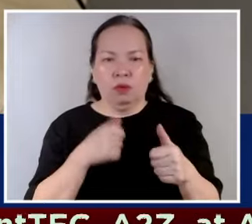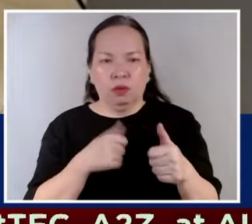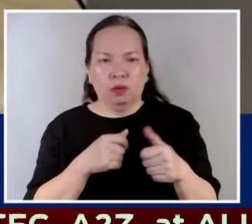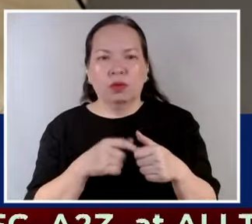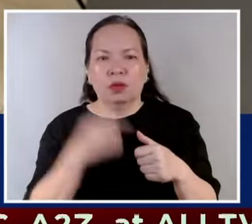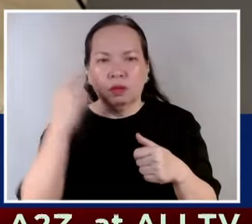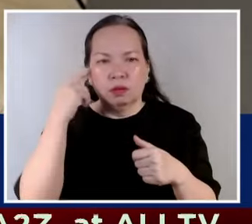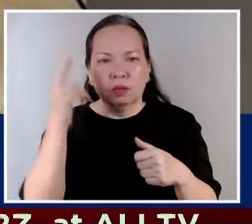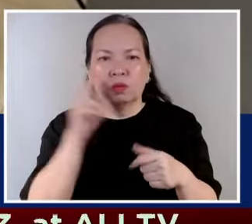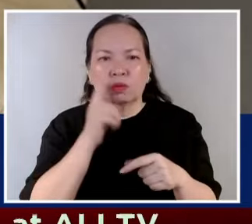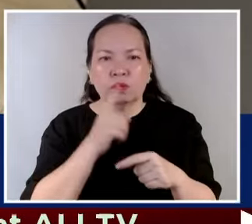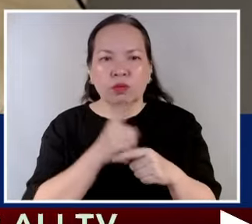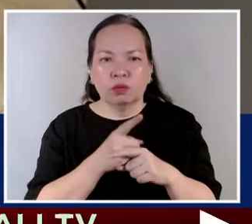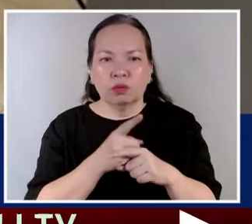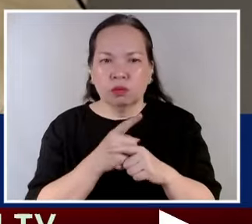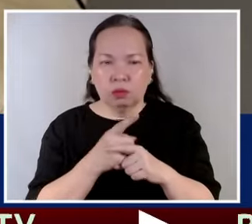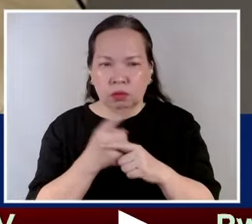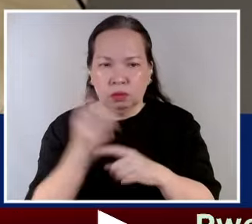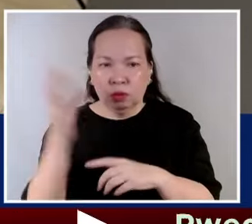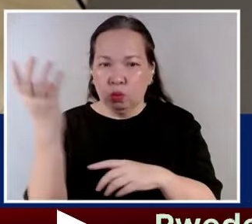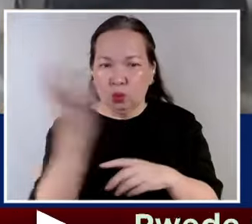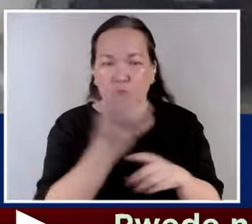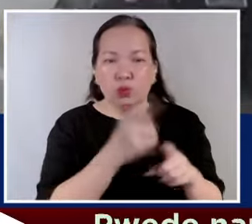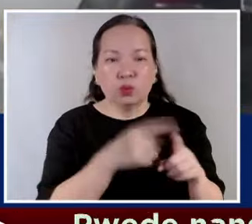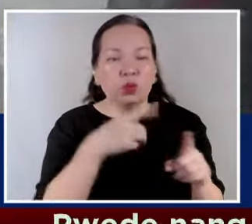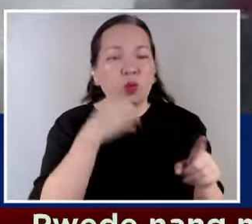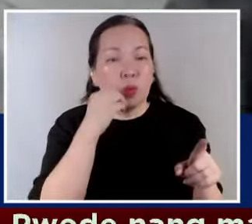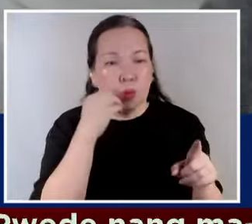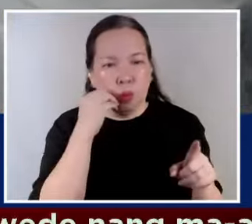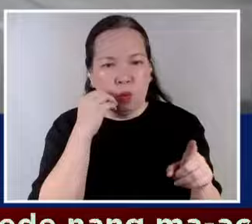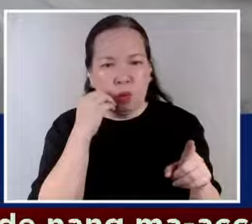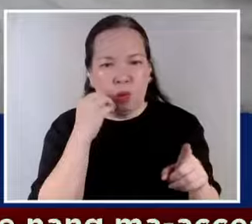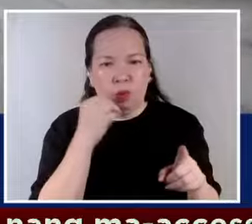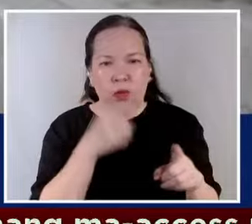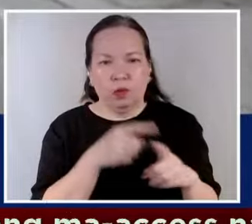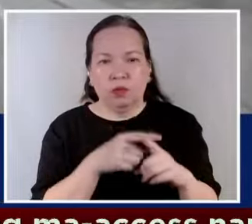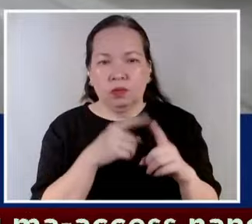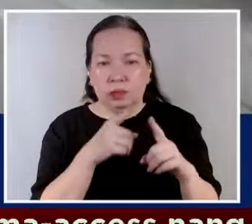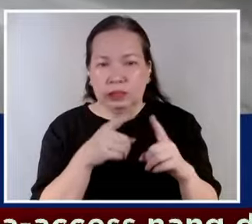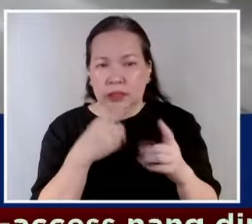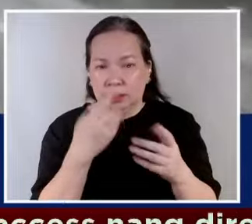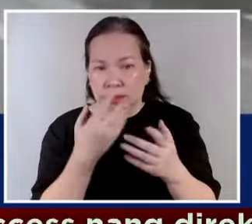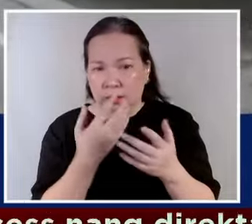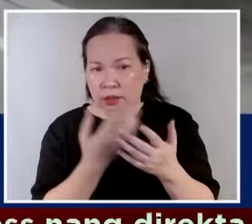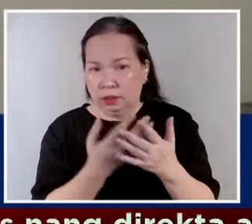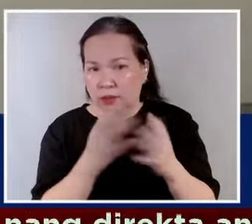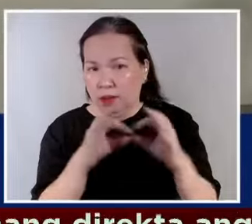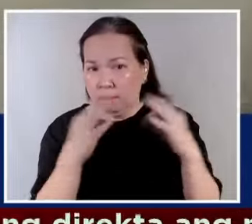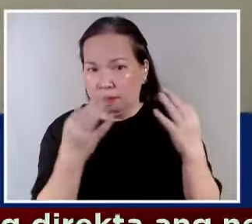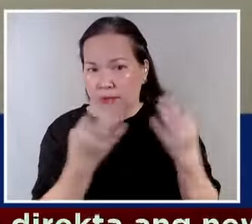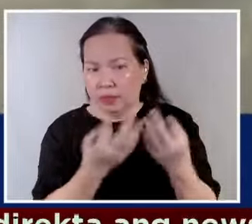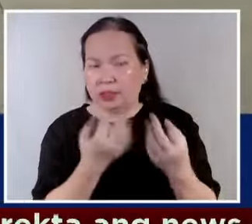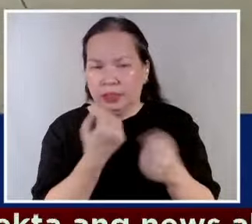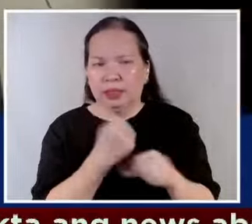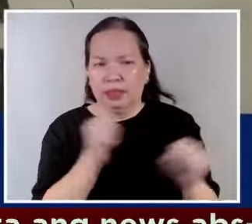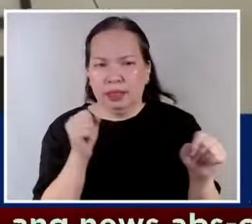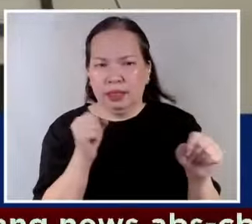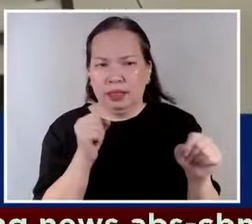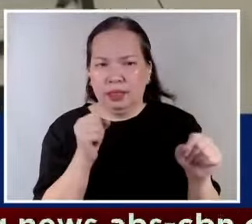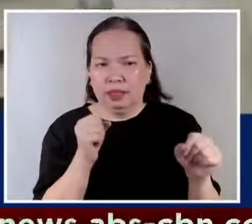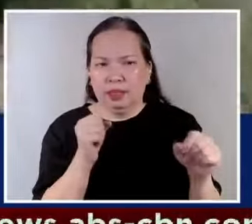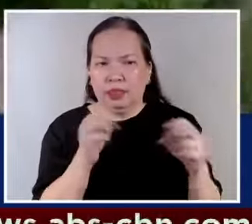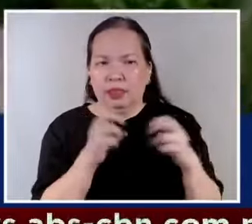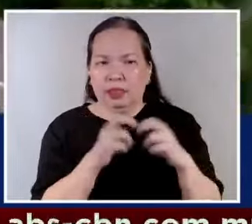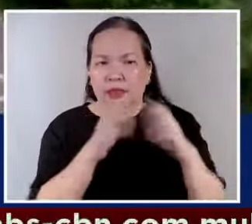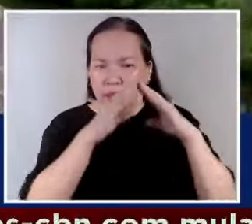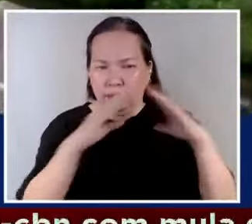that it was headed actually to where we live. Ligtas sa panganib ang kanyang asawa at anak, maging ang kanilang